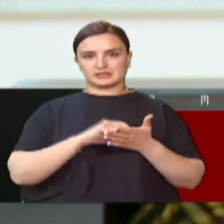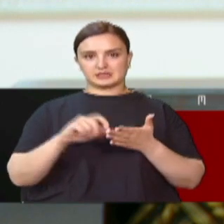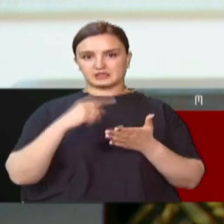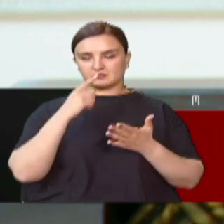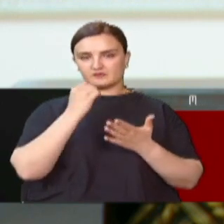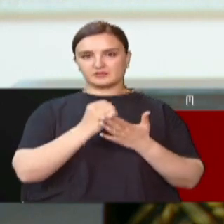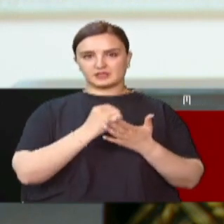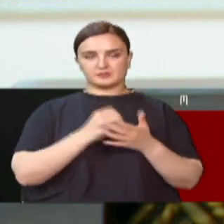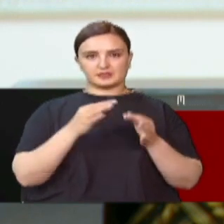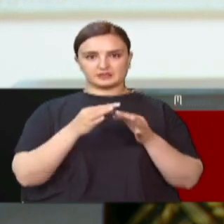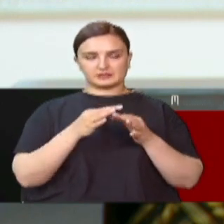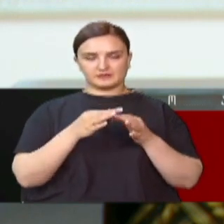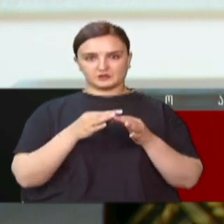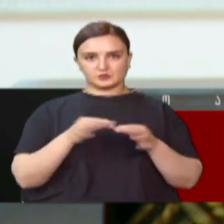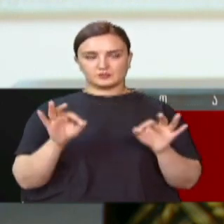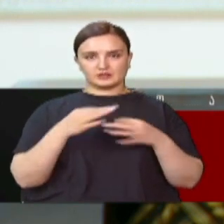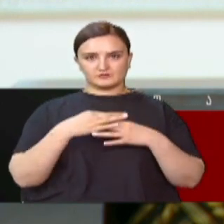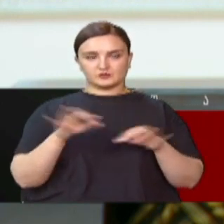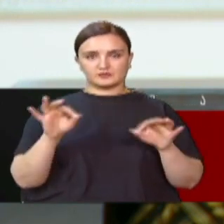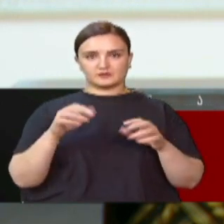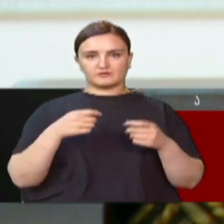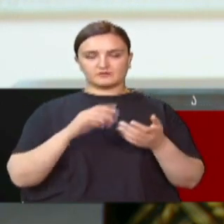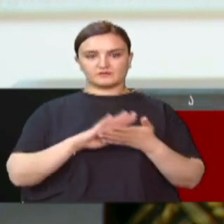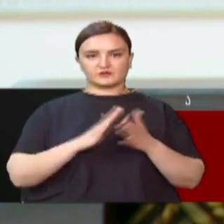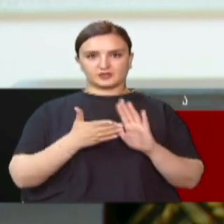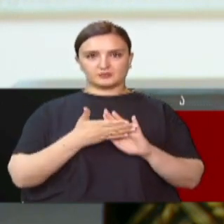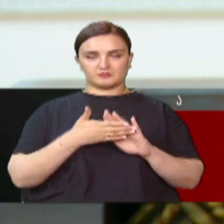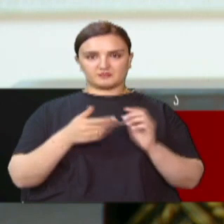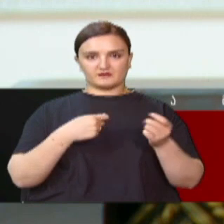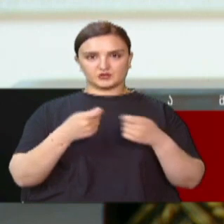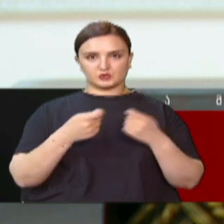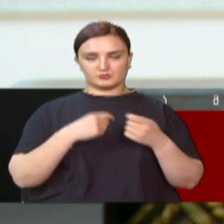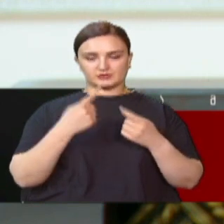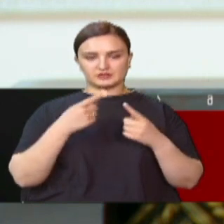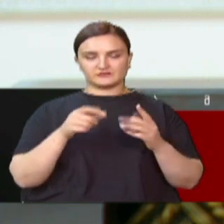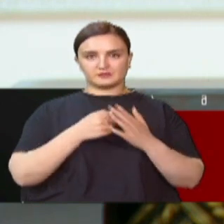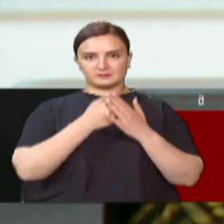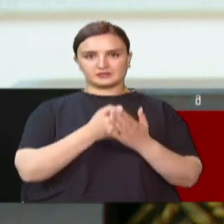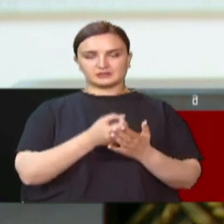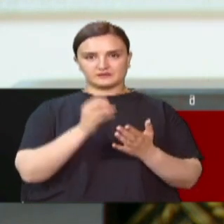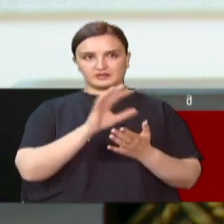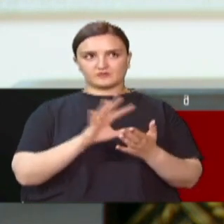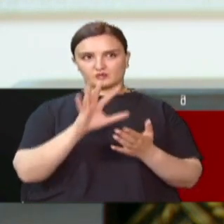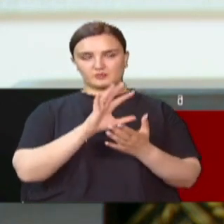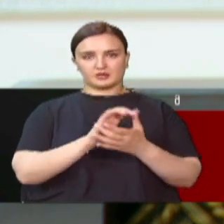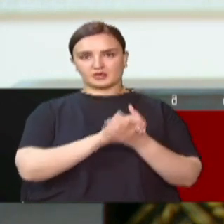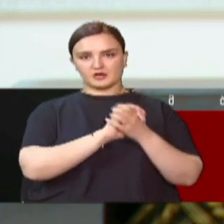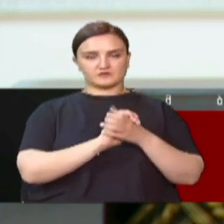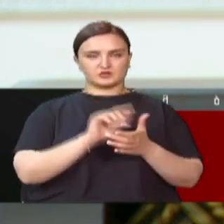ვიზა ლიბერალიზაციას, თავისუფალი ვაჭრობის შეთანხმებას და სხვა მიღწევებს ევროკავშირთან